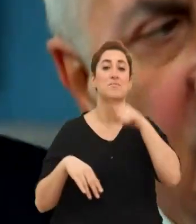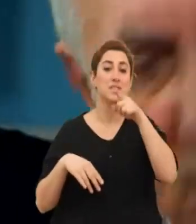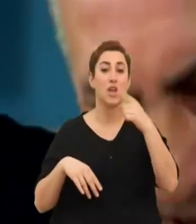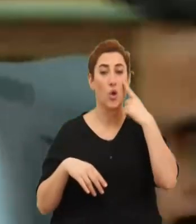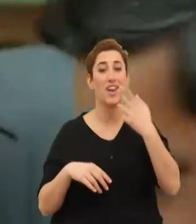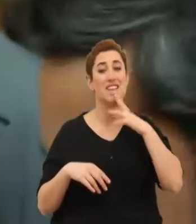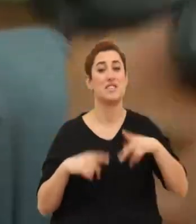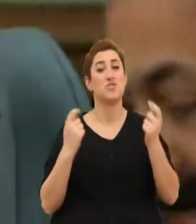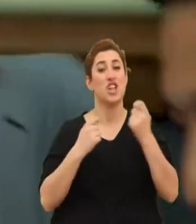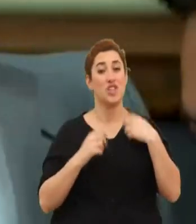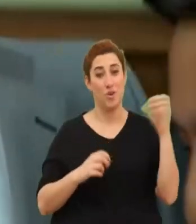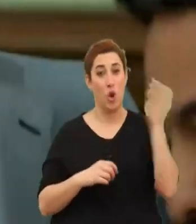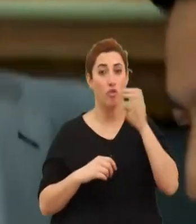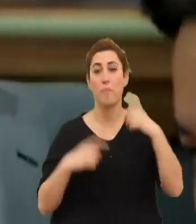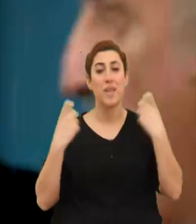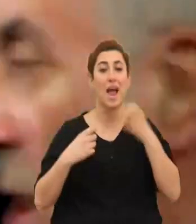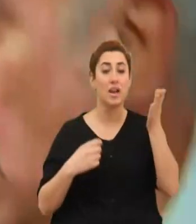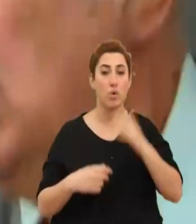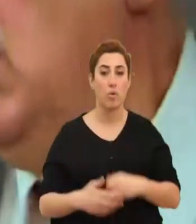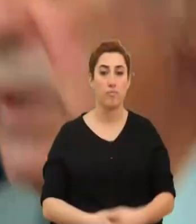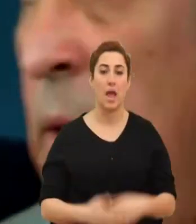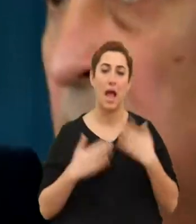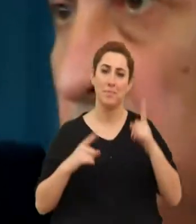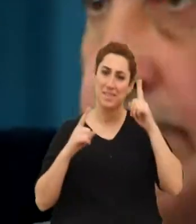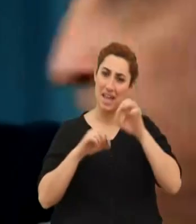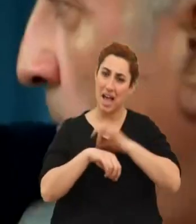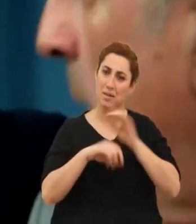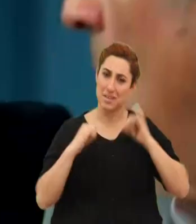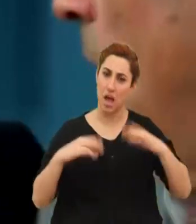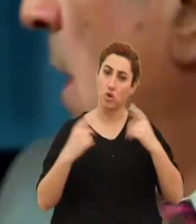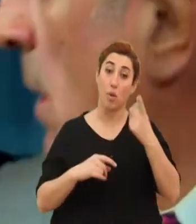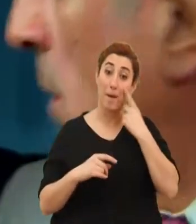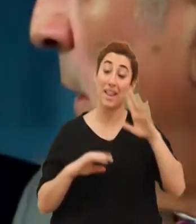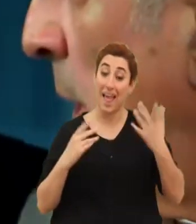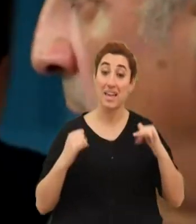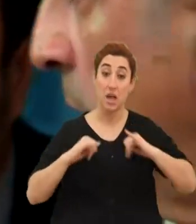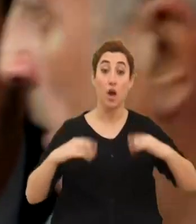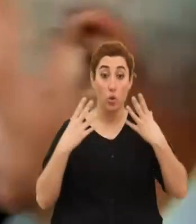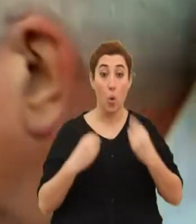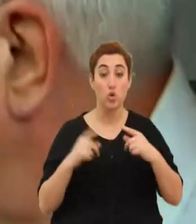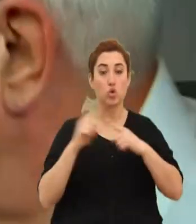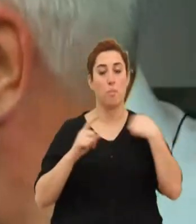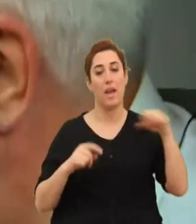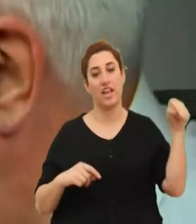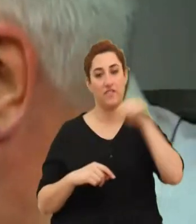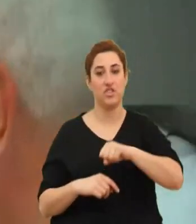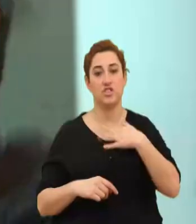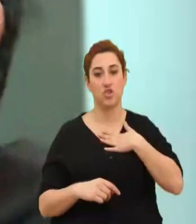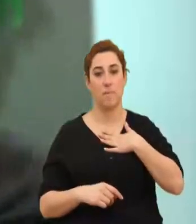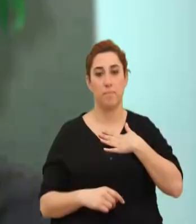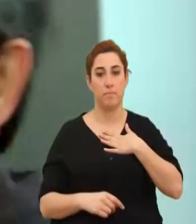Size güvenip kızımı çalışsın diye gönderiyorum. Nerede o? Bir saniye ama ya sakin olun. Bakın eğer sakin olursanız Tuğba'yı getireceğim